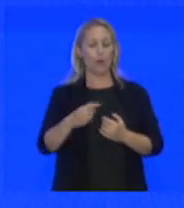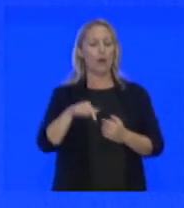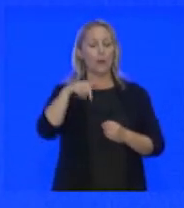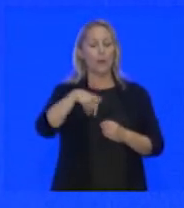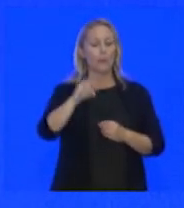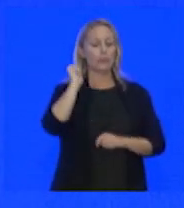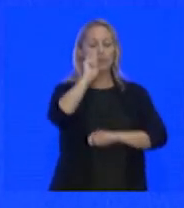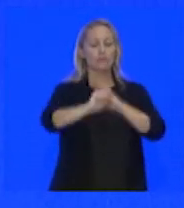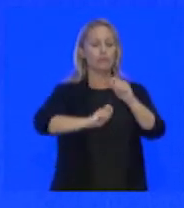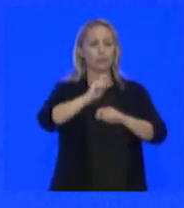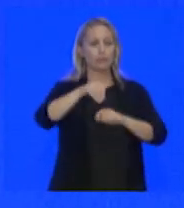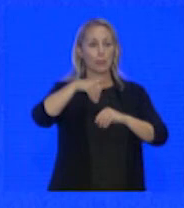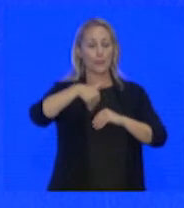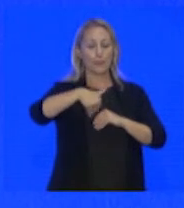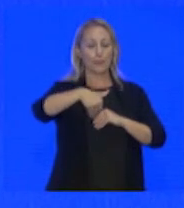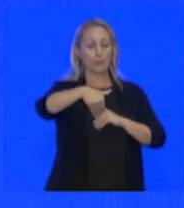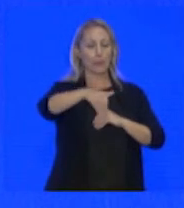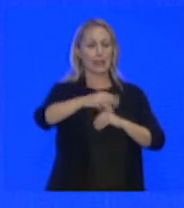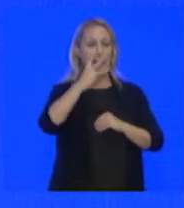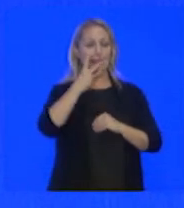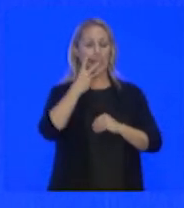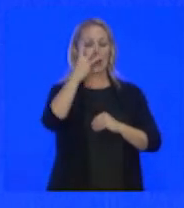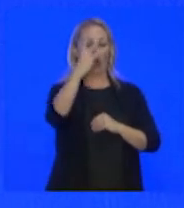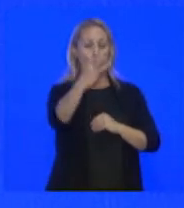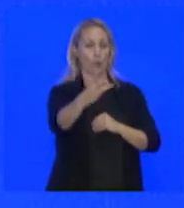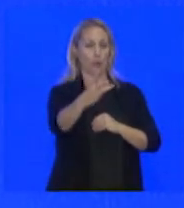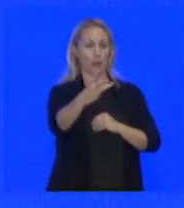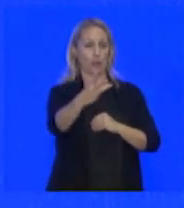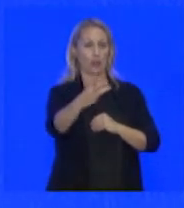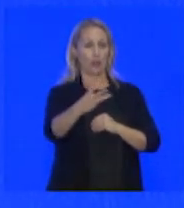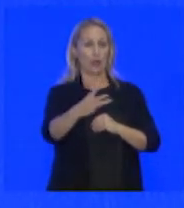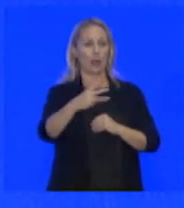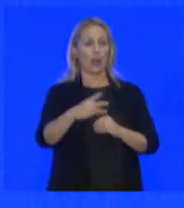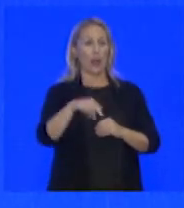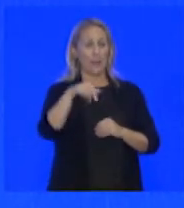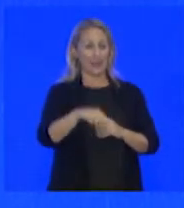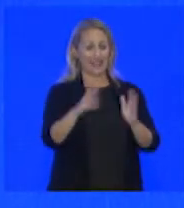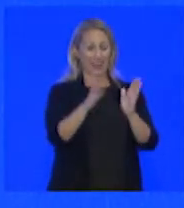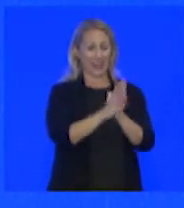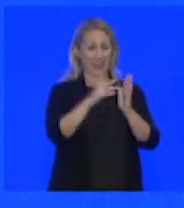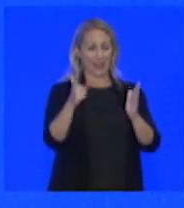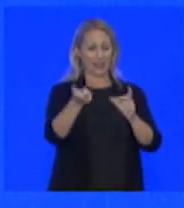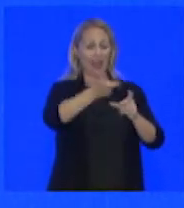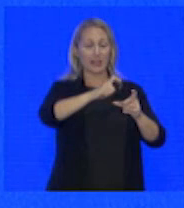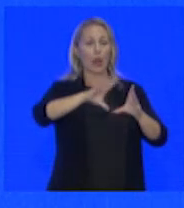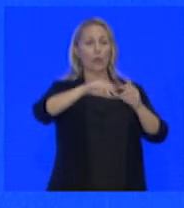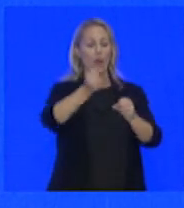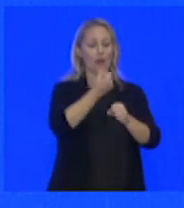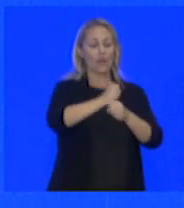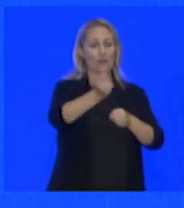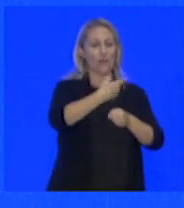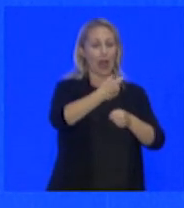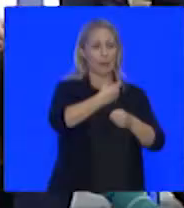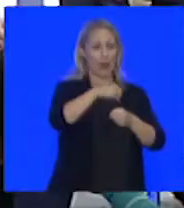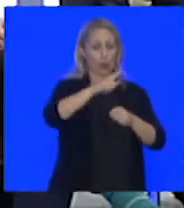πραγματοποιηθούν μέσα στην επόμενη τριετία από 17 φαρμακοβιομηχανίες και στην υπόλοιπη